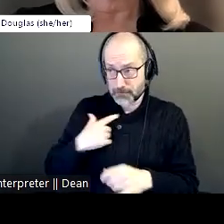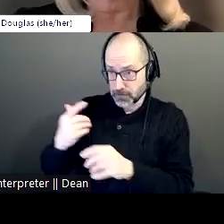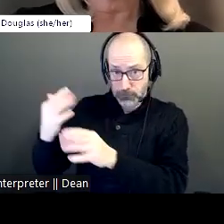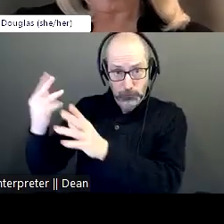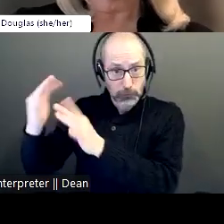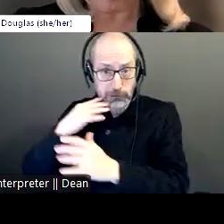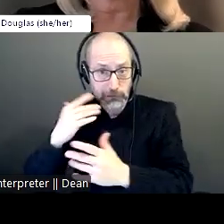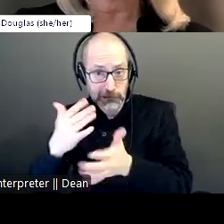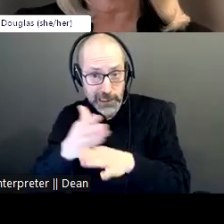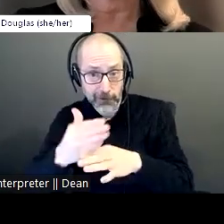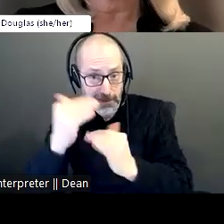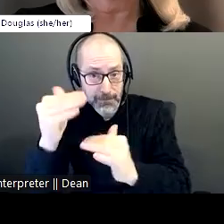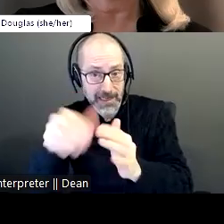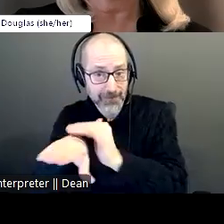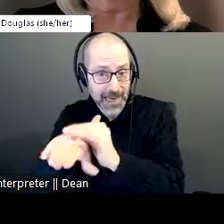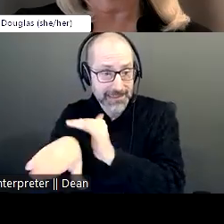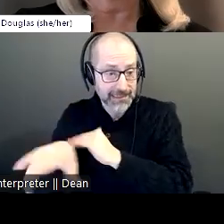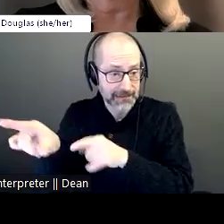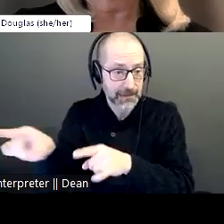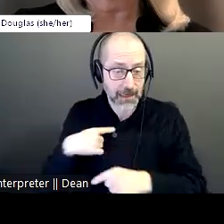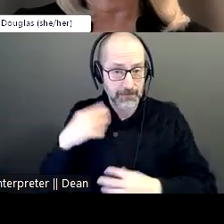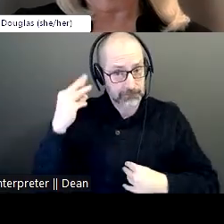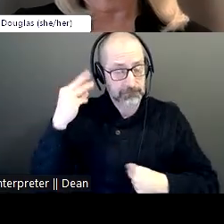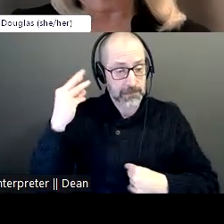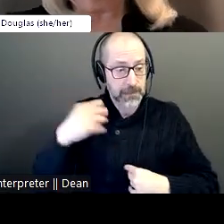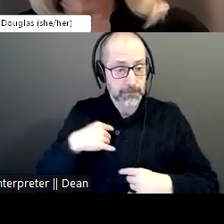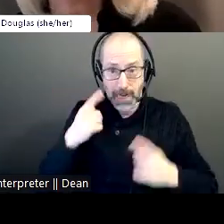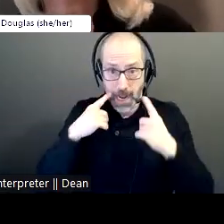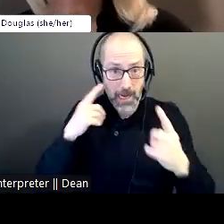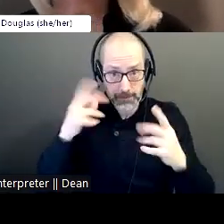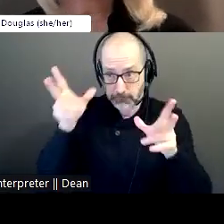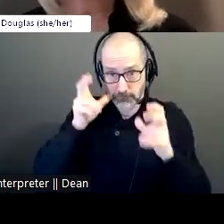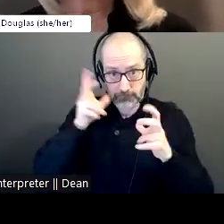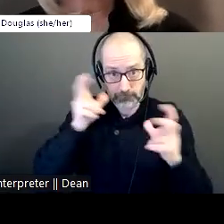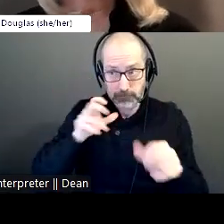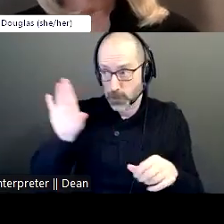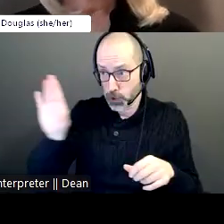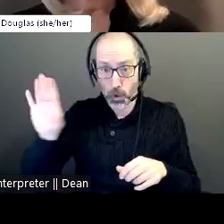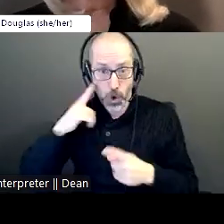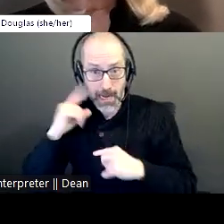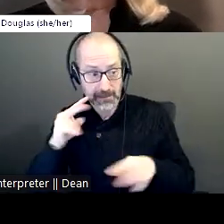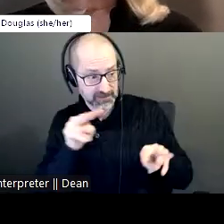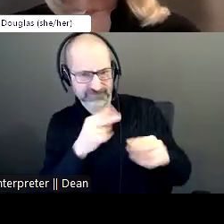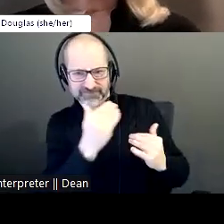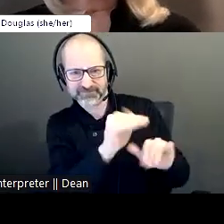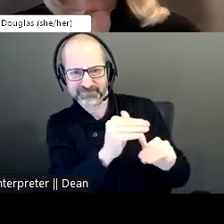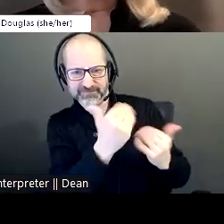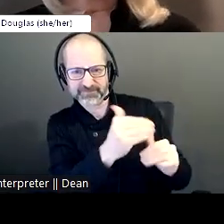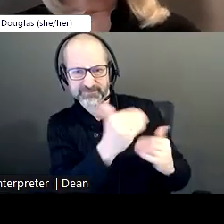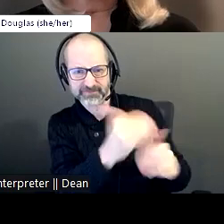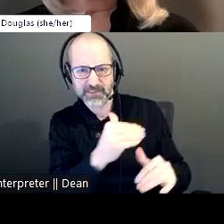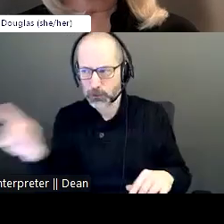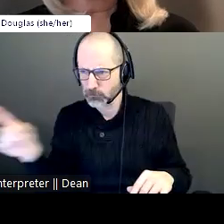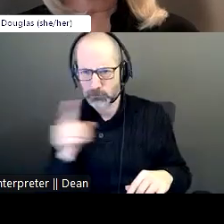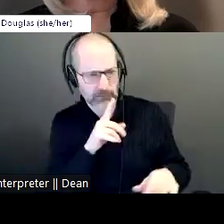ce narratif. Do à do, do à do, do à do. Alors, je vois beaucoup, mais vos yeux me voient.